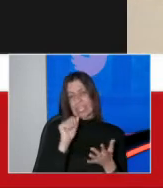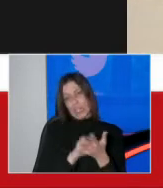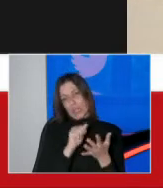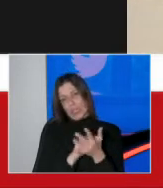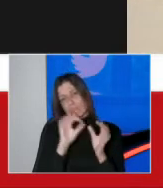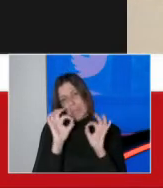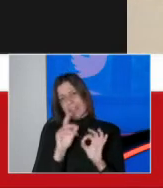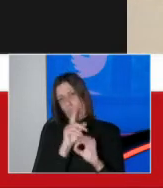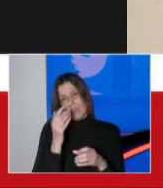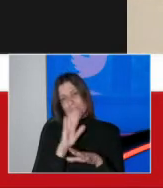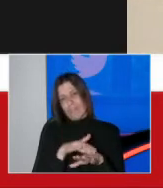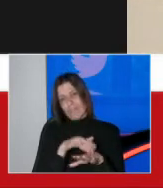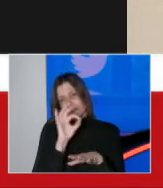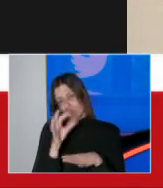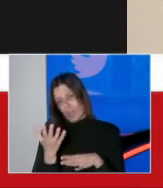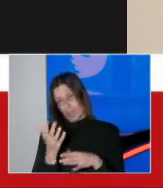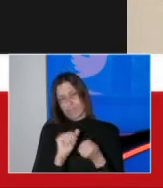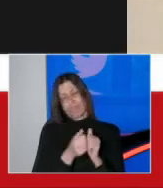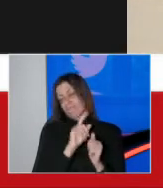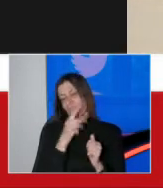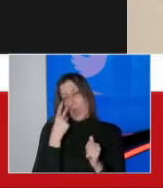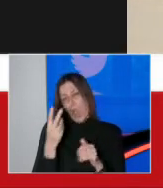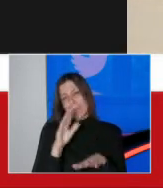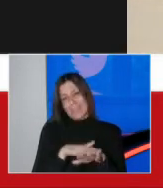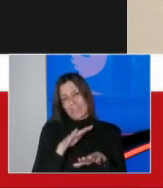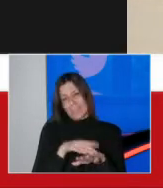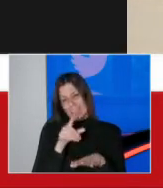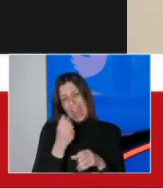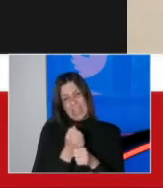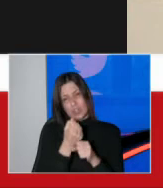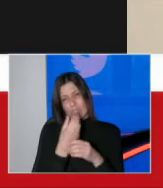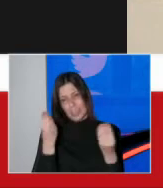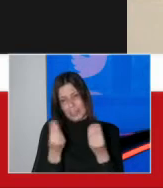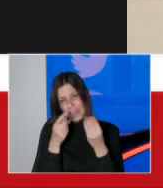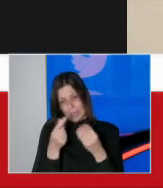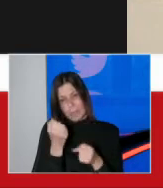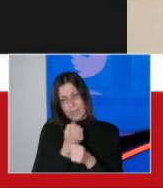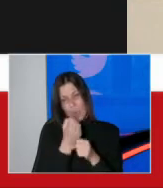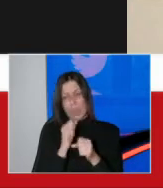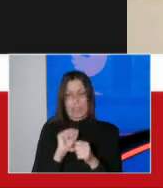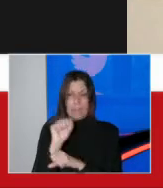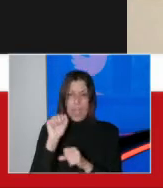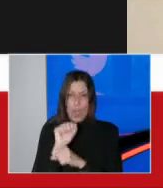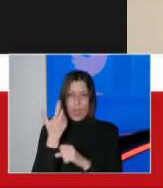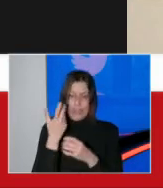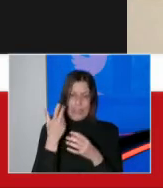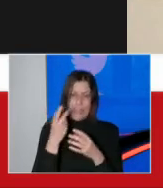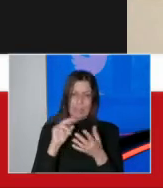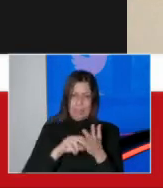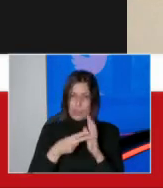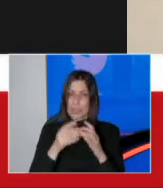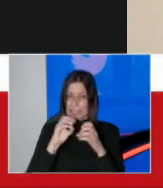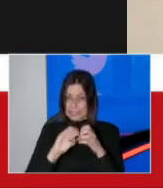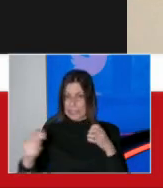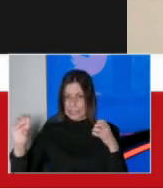שבאמת לא מתפקידה, או לא רואה כתפקידה לעשות כאלו דברים וכאלו פעולות ומחאות. בצינור בפרט,